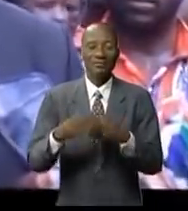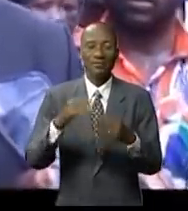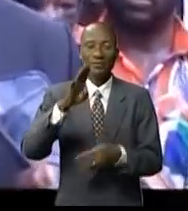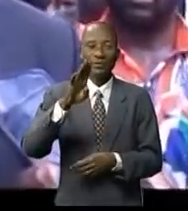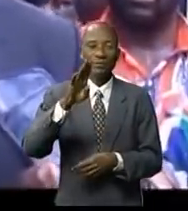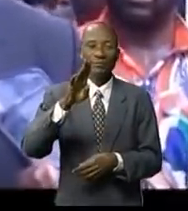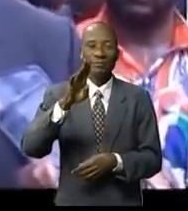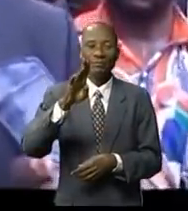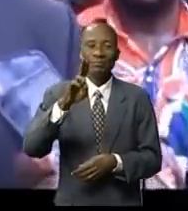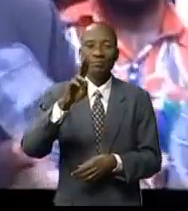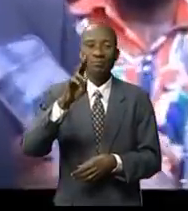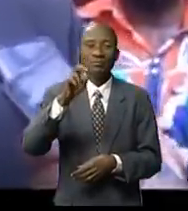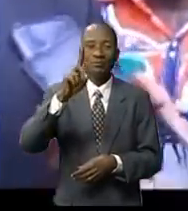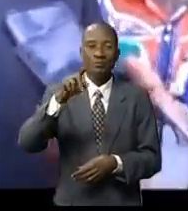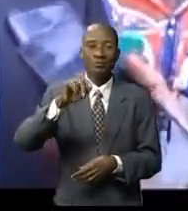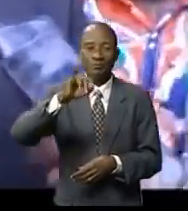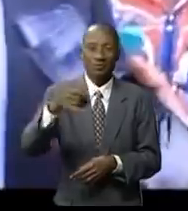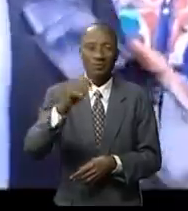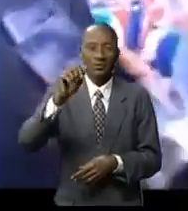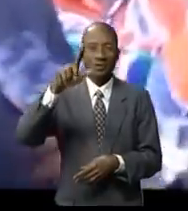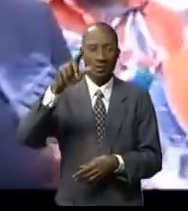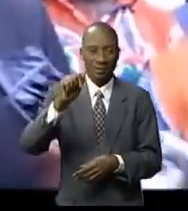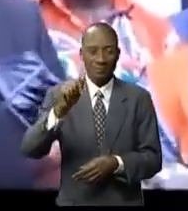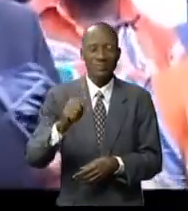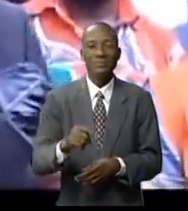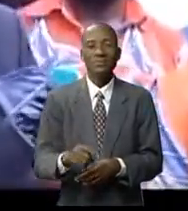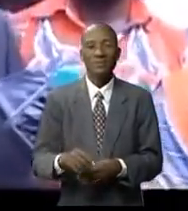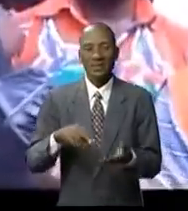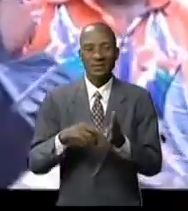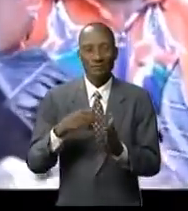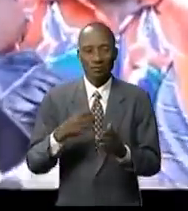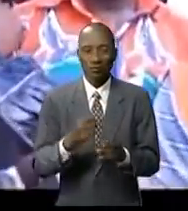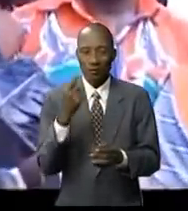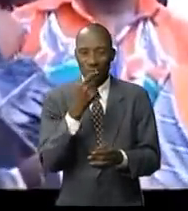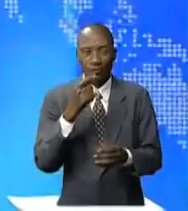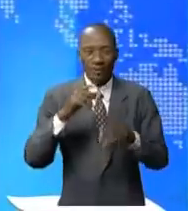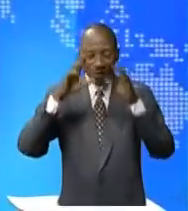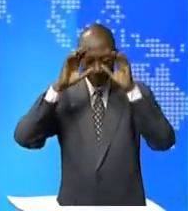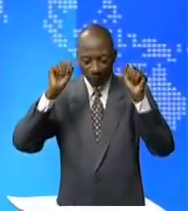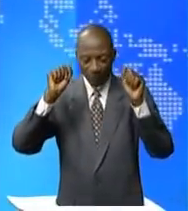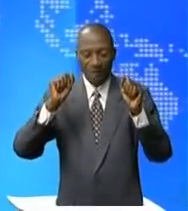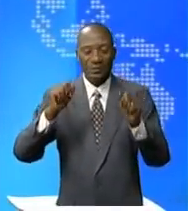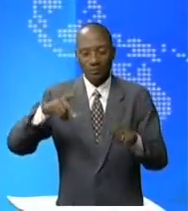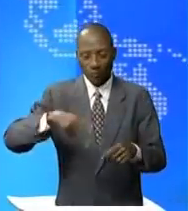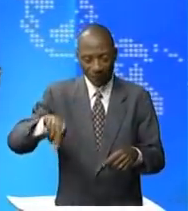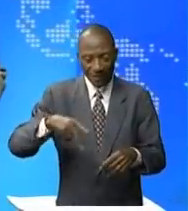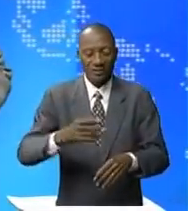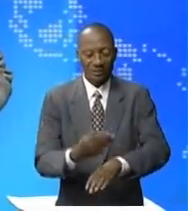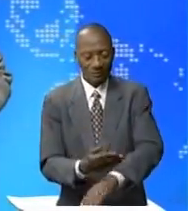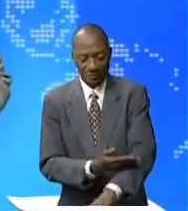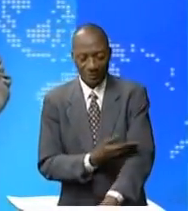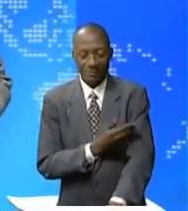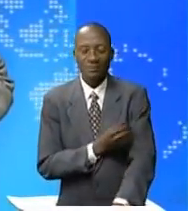que cette province va bientôt décoller. Restons toujours